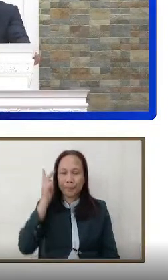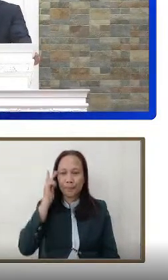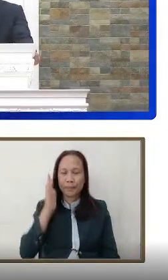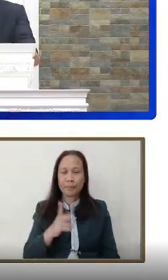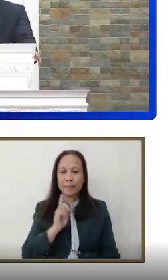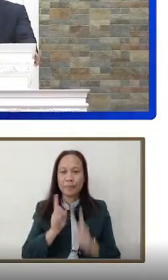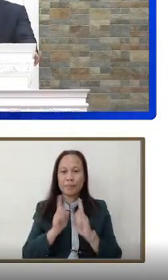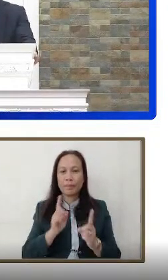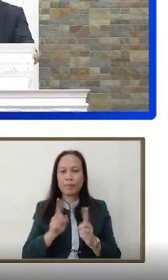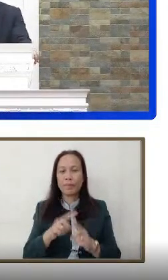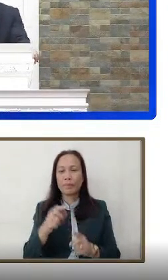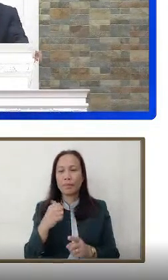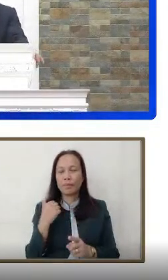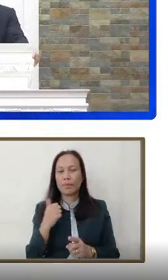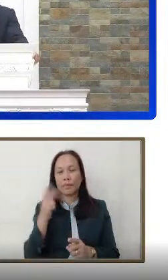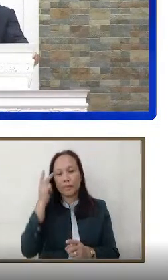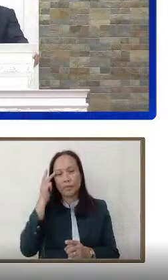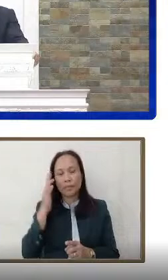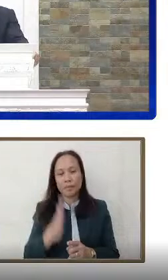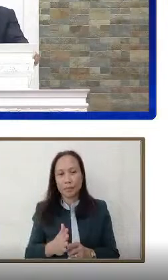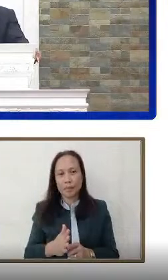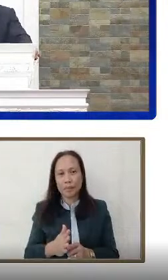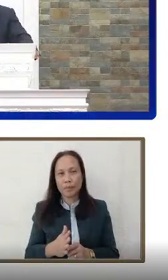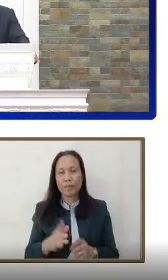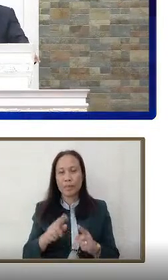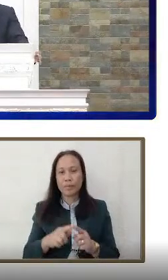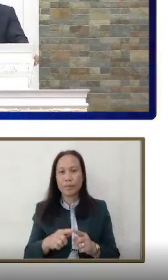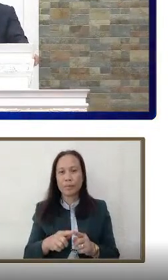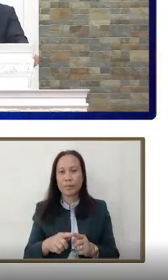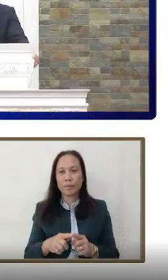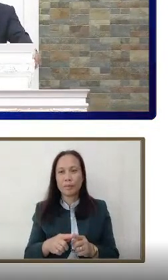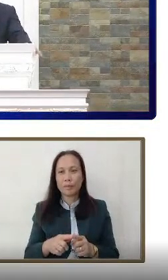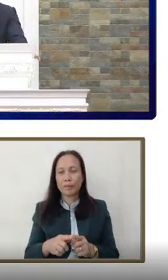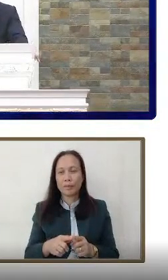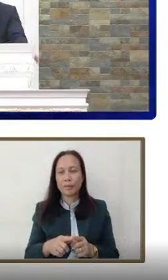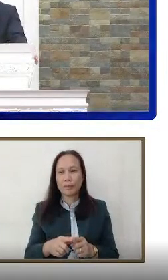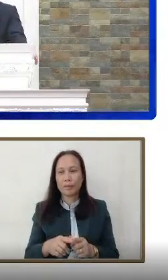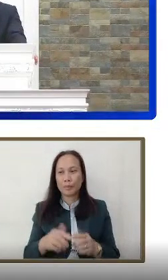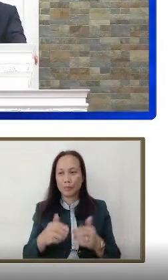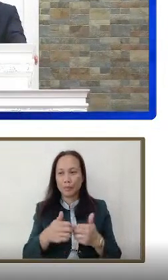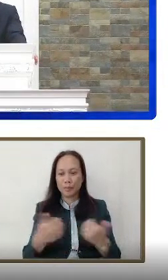mga pastors natin na maghati-hati na po kami.